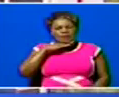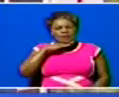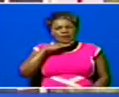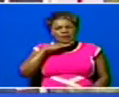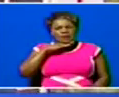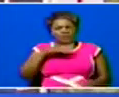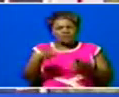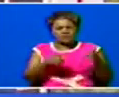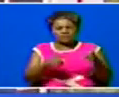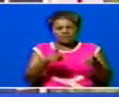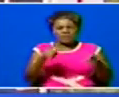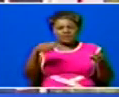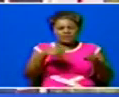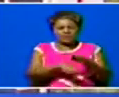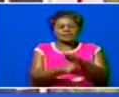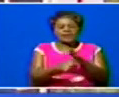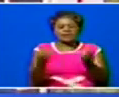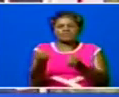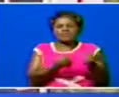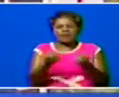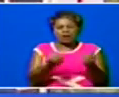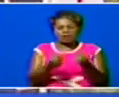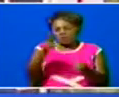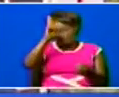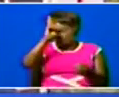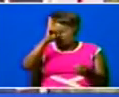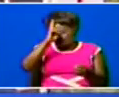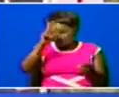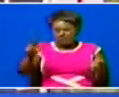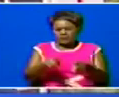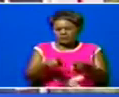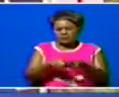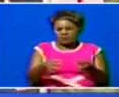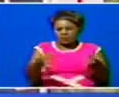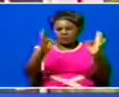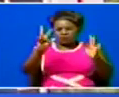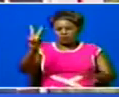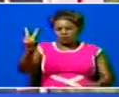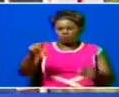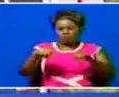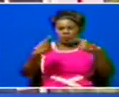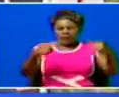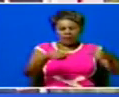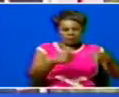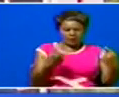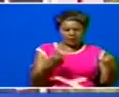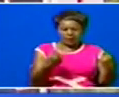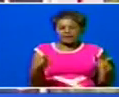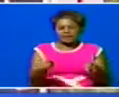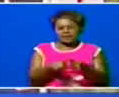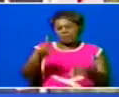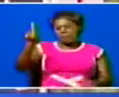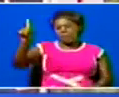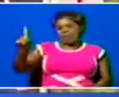alikuwa amepewa usafiri katika hiyo gari ya maafisa, na pia kuna maafisa wawili ambao wamejeruhiwa, na pia kuna